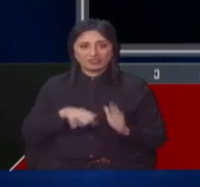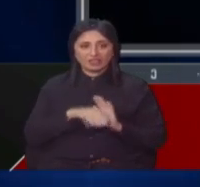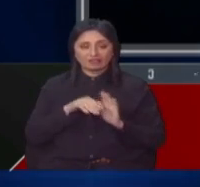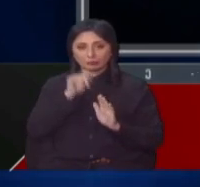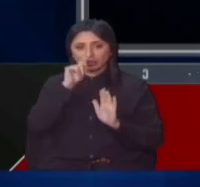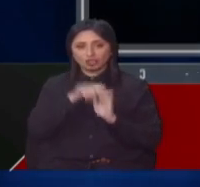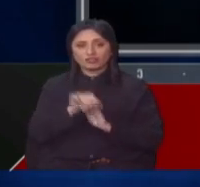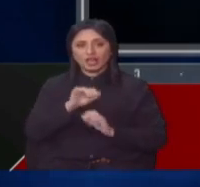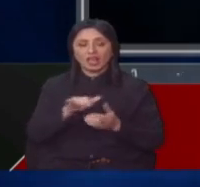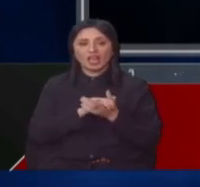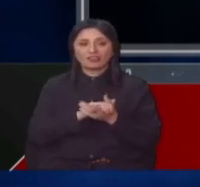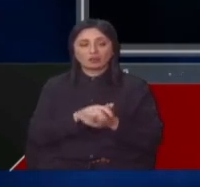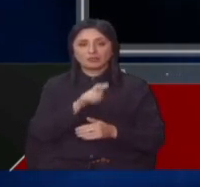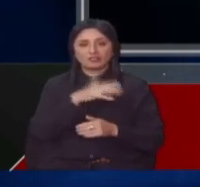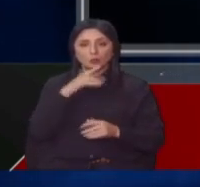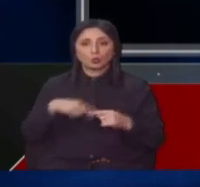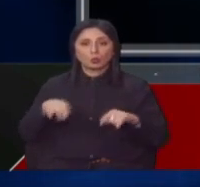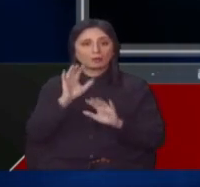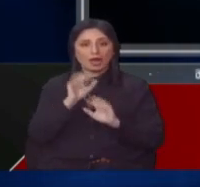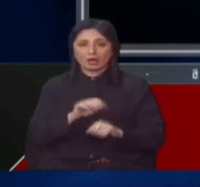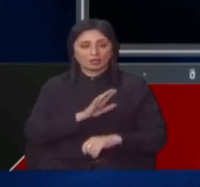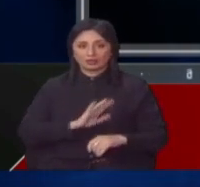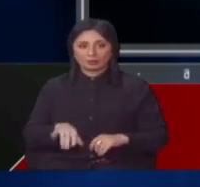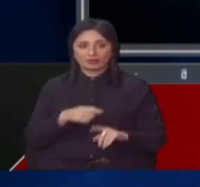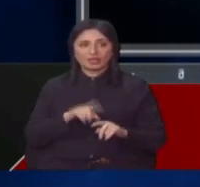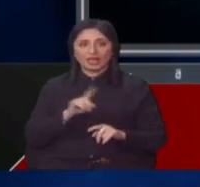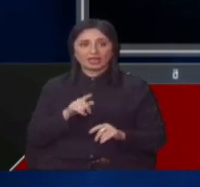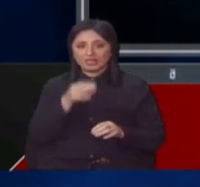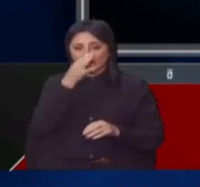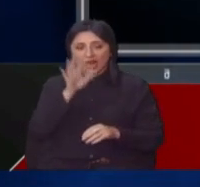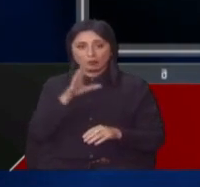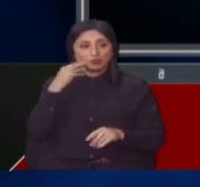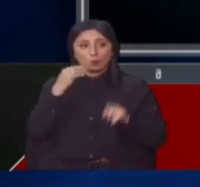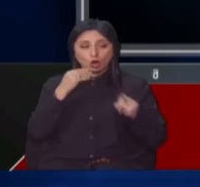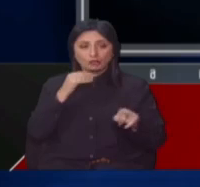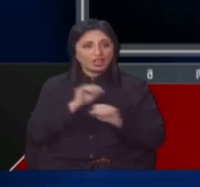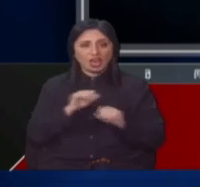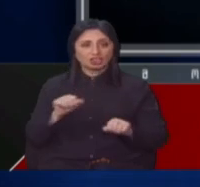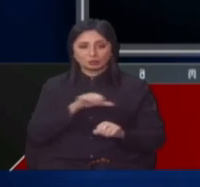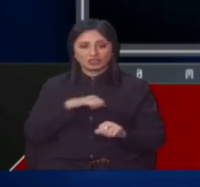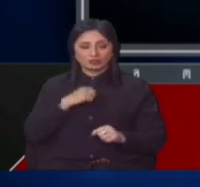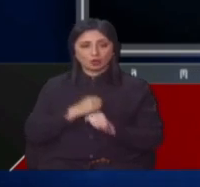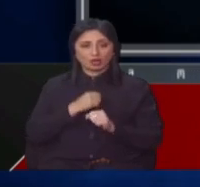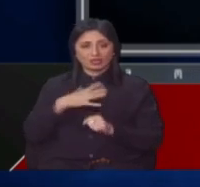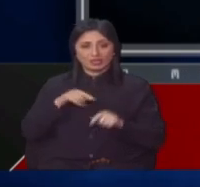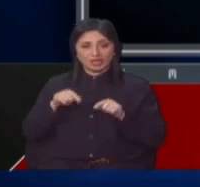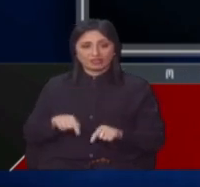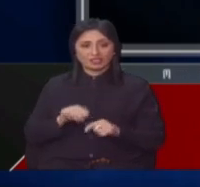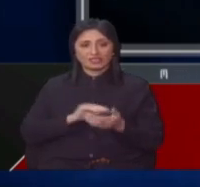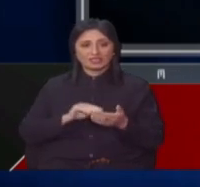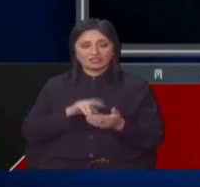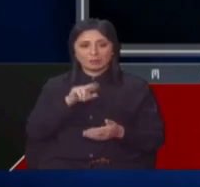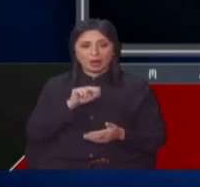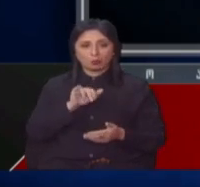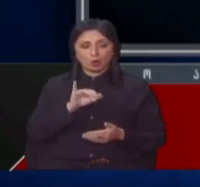Arceunep, Shichareva, Eurocaușirii Seurebis, Umravli, Subam, Hariar, Daugira. Rațar Mukcos, Moldova, Shi, Arceid, Leba, Tavat, Gaketos, Cartulus, Shi, Cels,